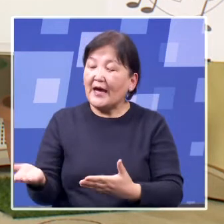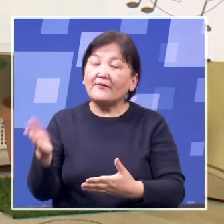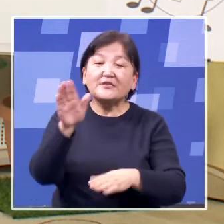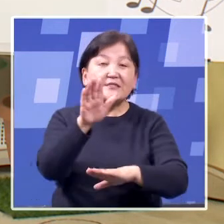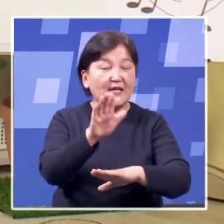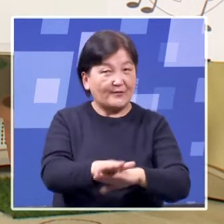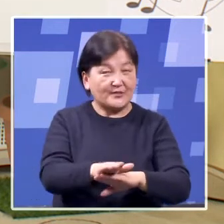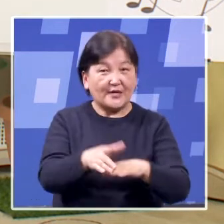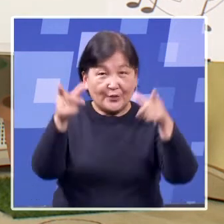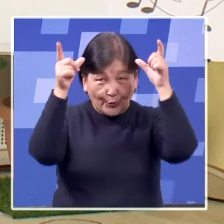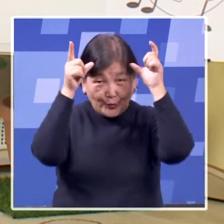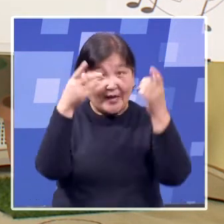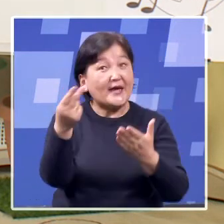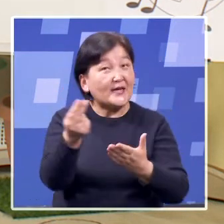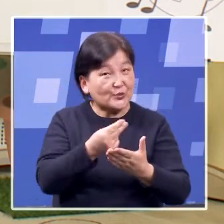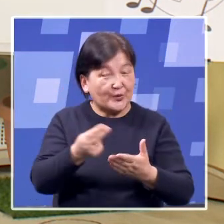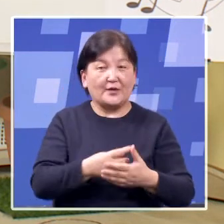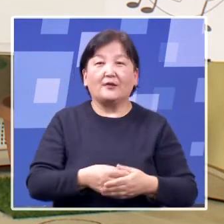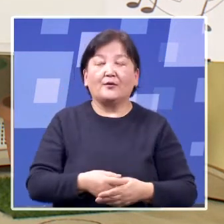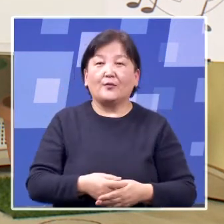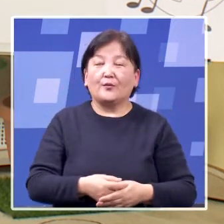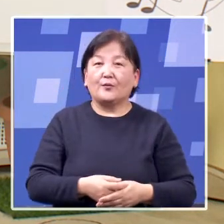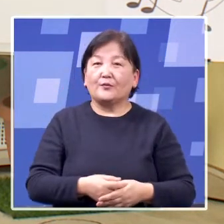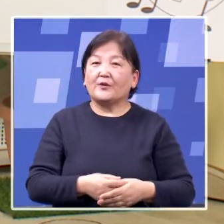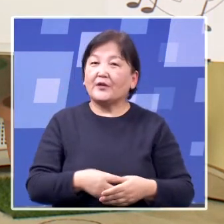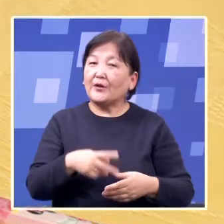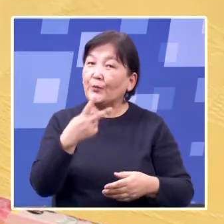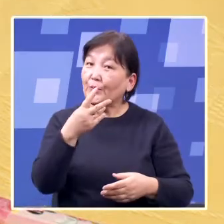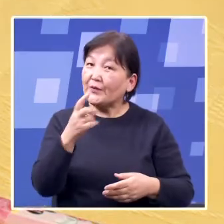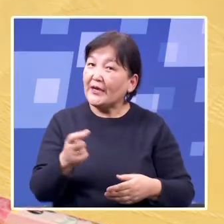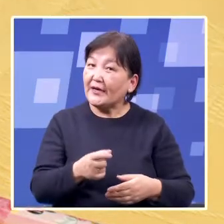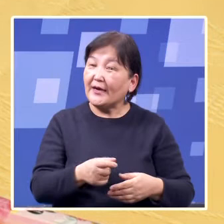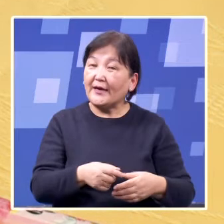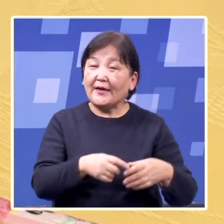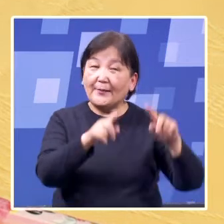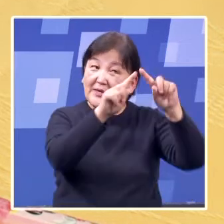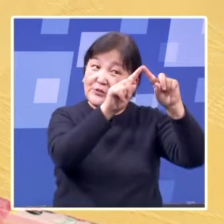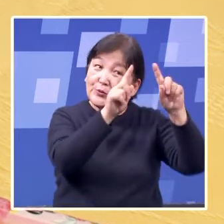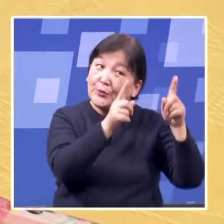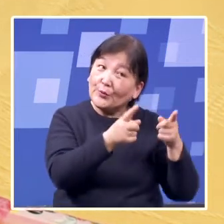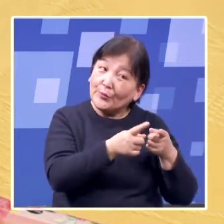За цаасныхаа зүүн дээд хэсэгт жижиг зөөвн дугуй төрс зураарай.